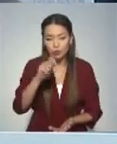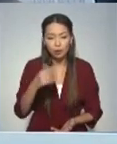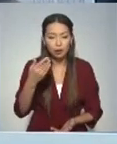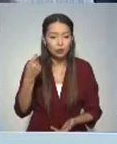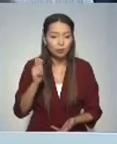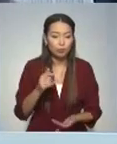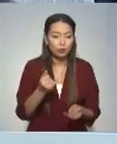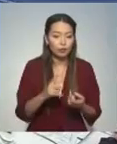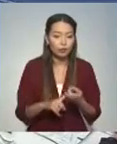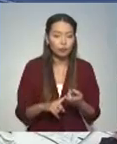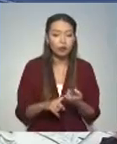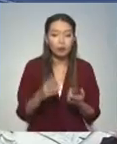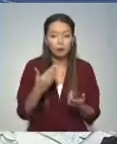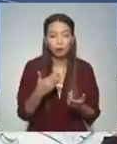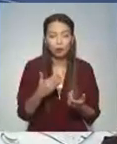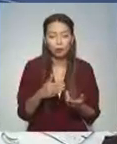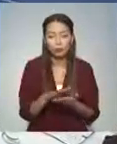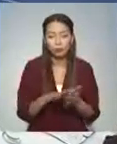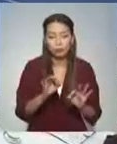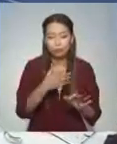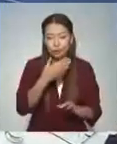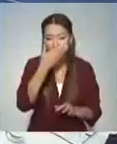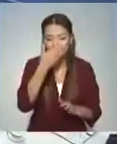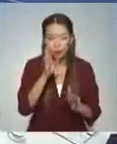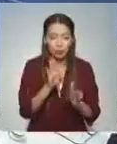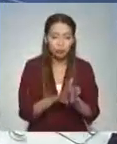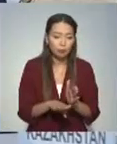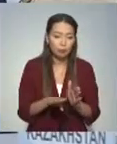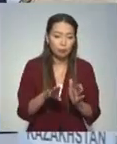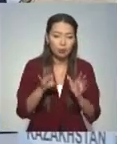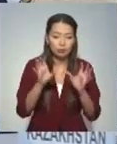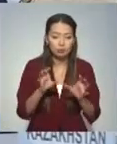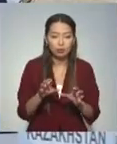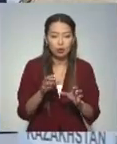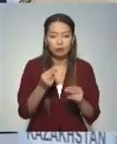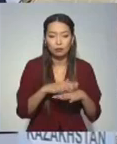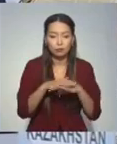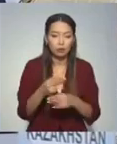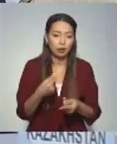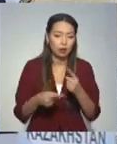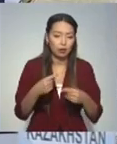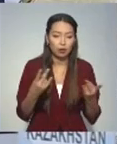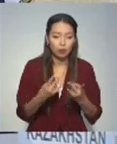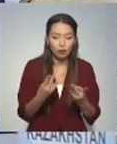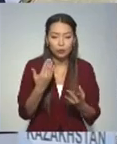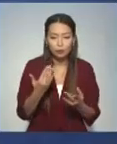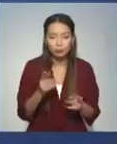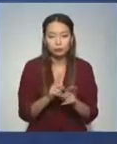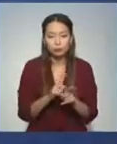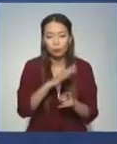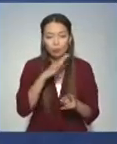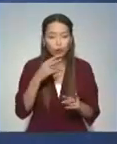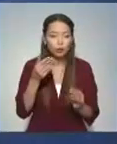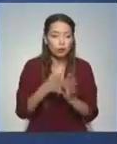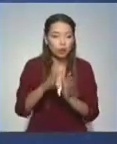жағдайға байланысты жаға ашпады, тек Ауғанстанның заңсыз бұғатталған қаражатын қайтаруды және басқыншылық жылдары елге келтірілген